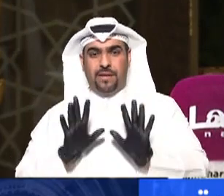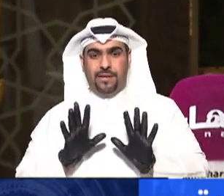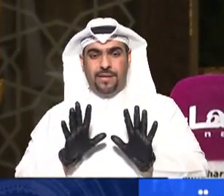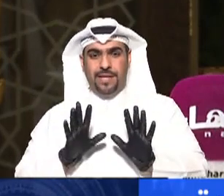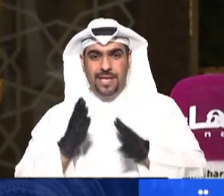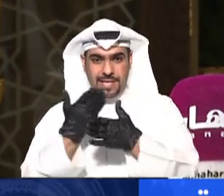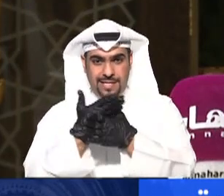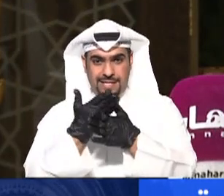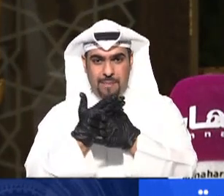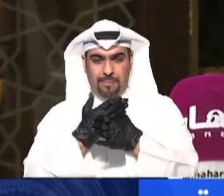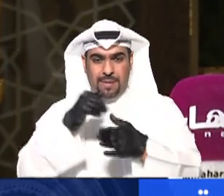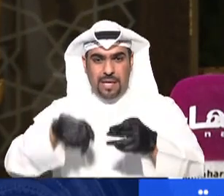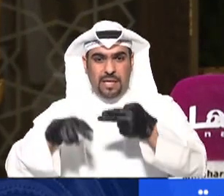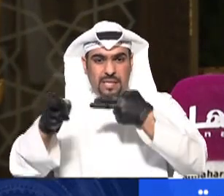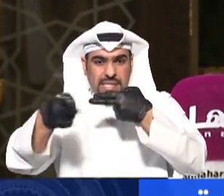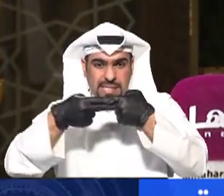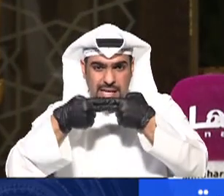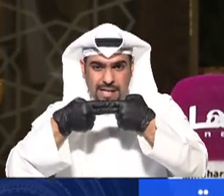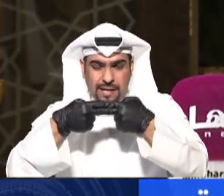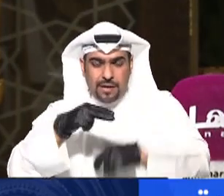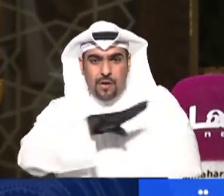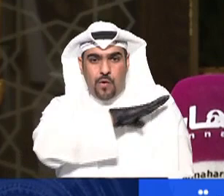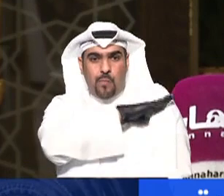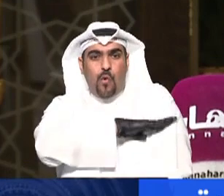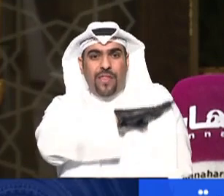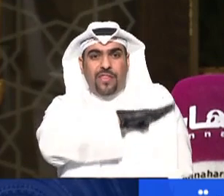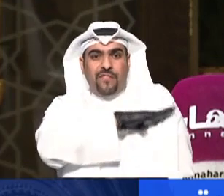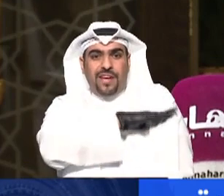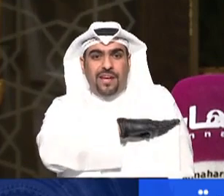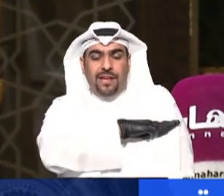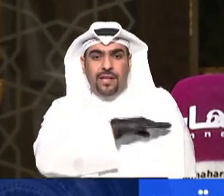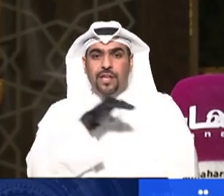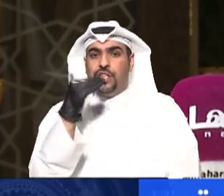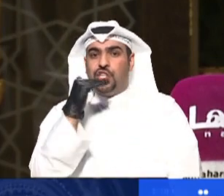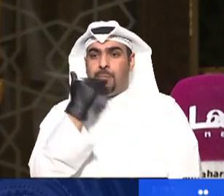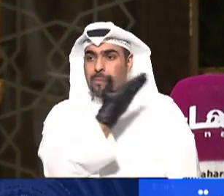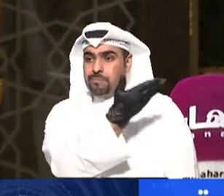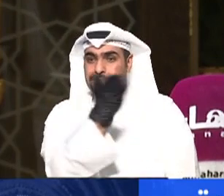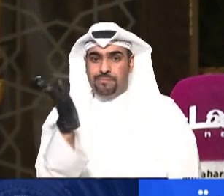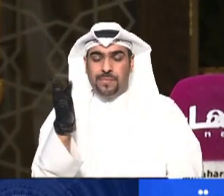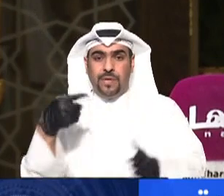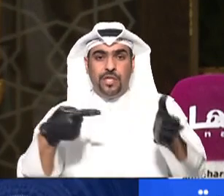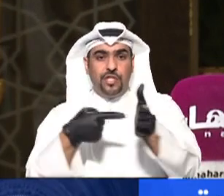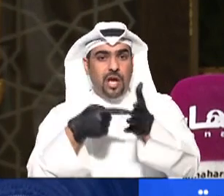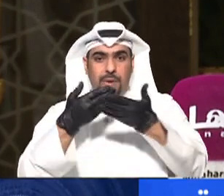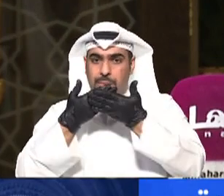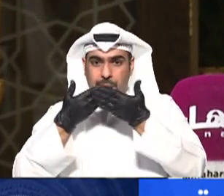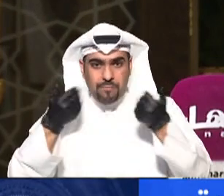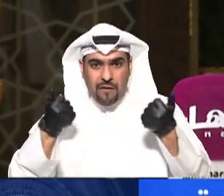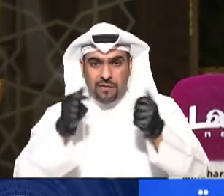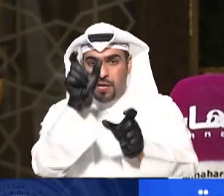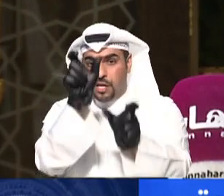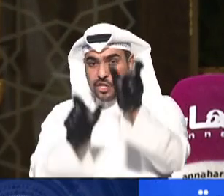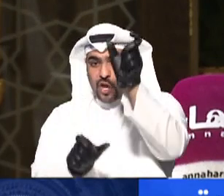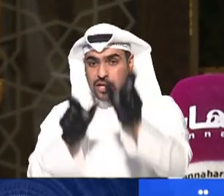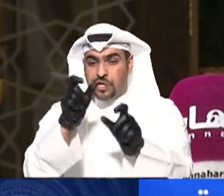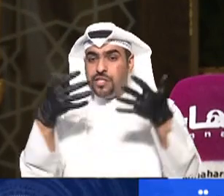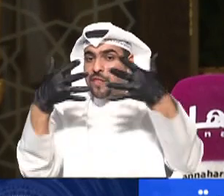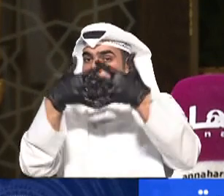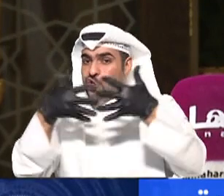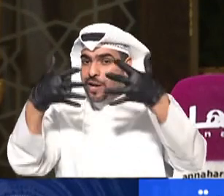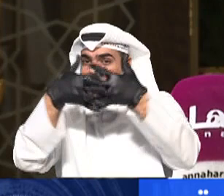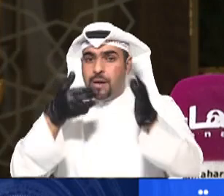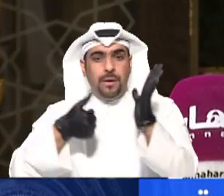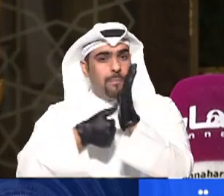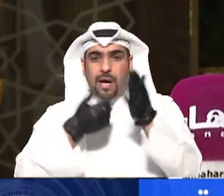المتعطلين عن إتمام إجراءاتهم الوظيفية، يعني هؤلاء بدون رواتب، بعض العاطلين عن العمل، خاصة